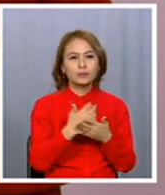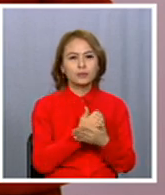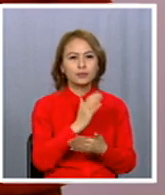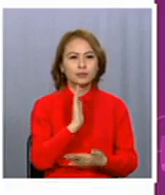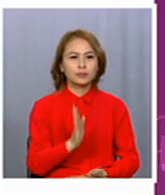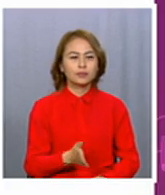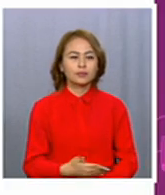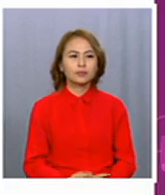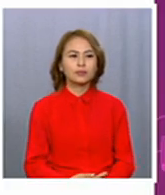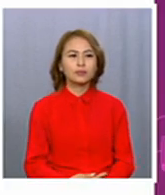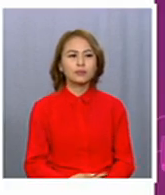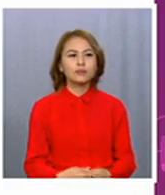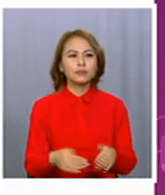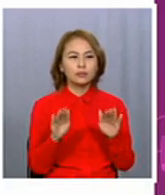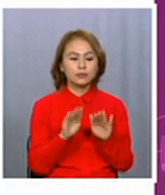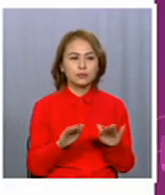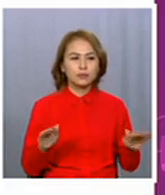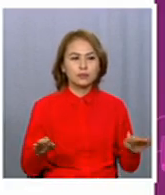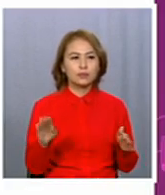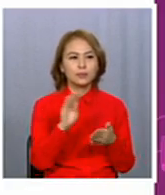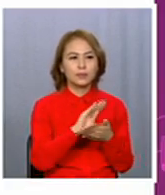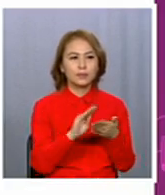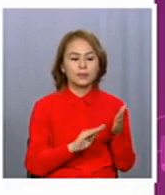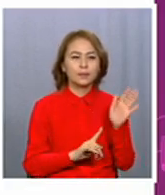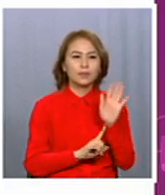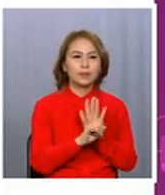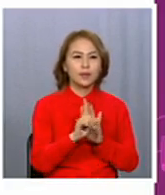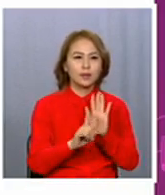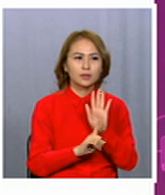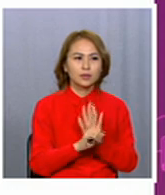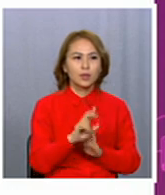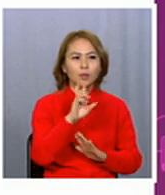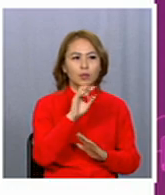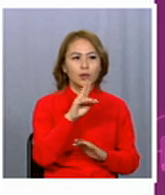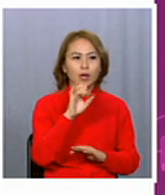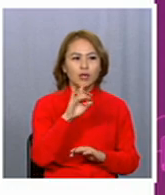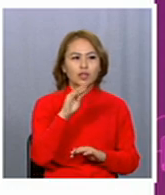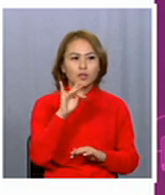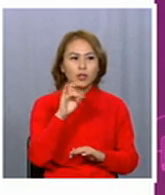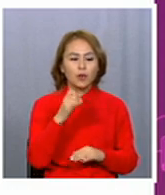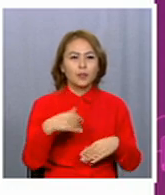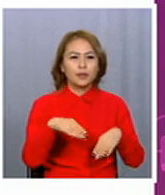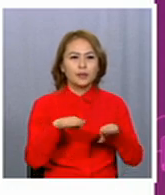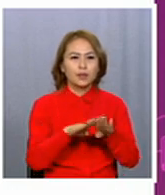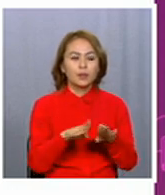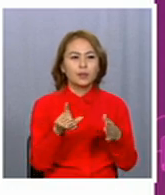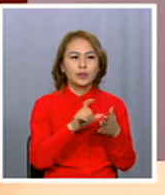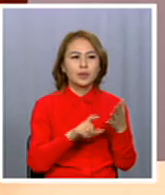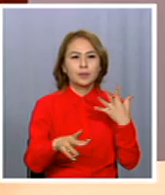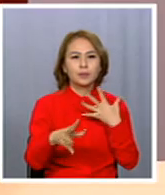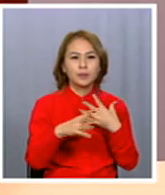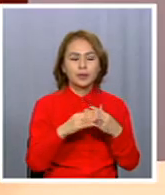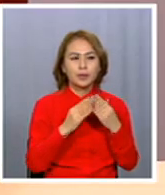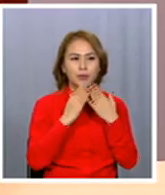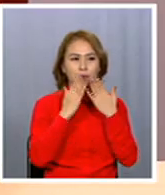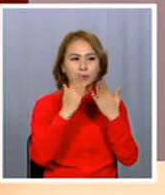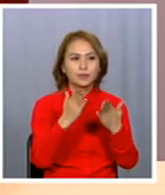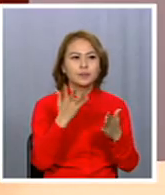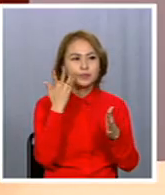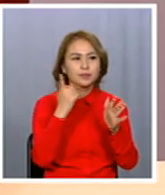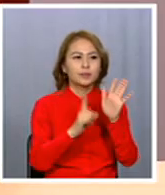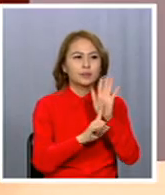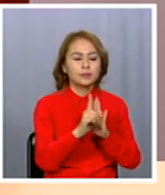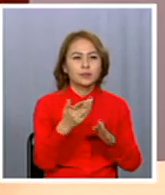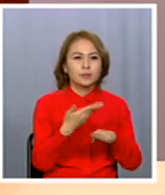анықтайсыңдар. Балалар, сабағымыздың басында Бұқар жыраудың мына бір өлеңін бірге оқиық. Көш бастау қиын